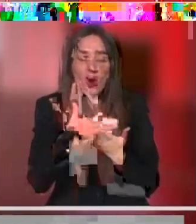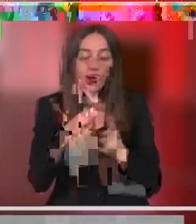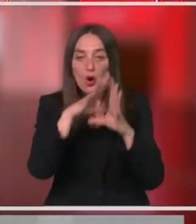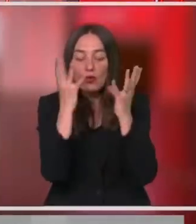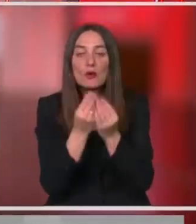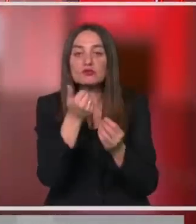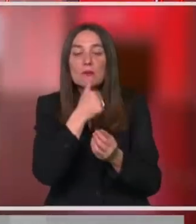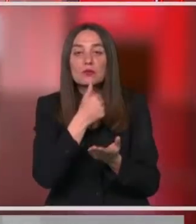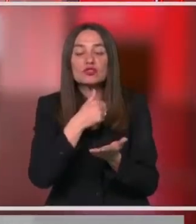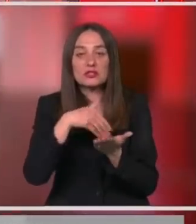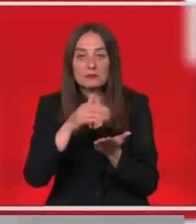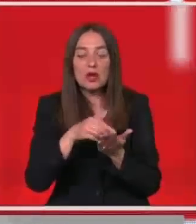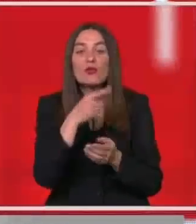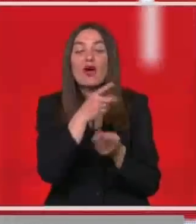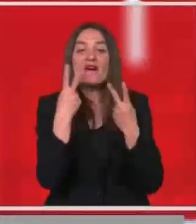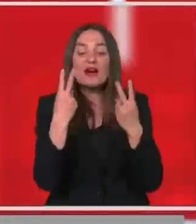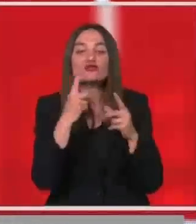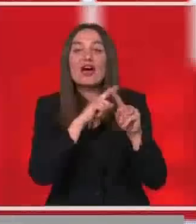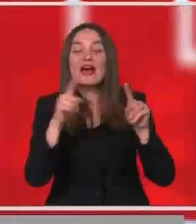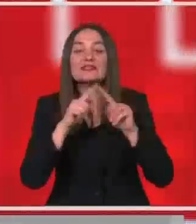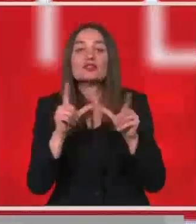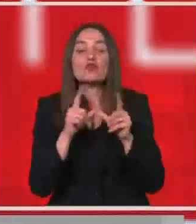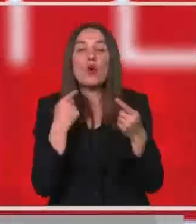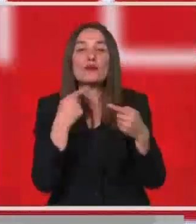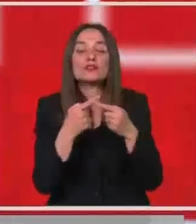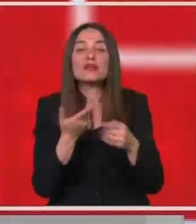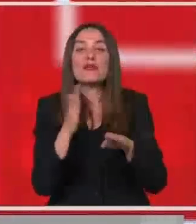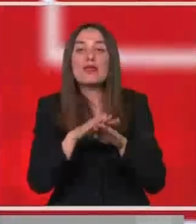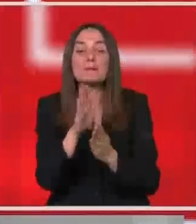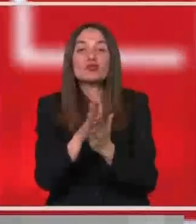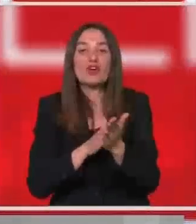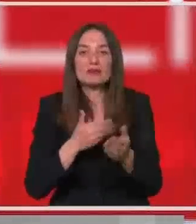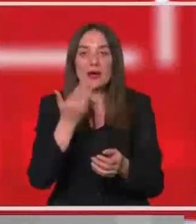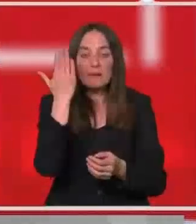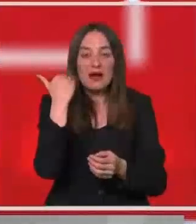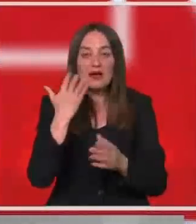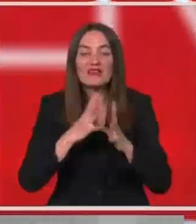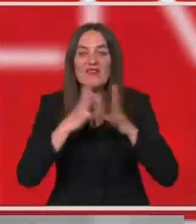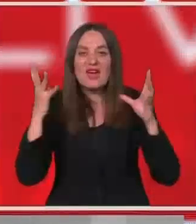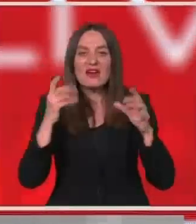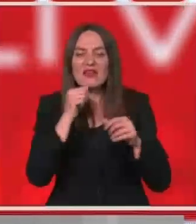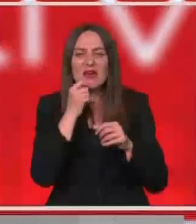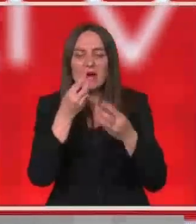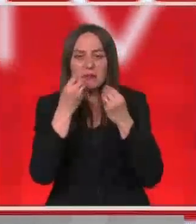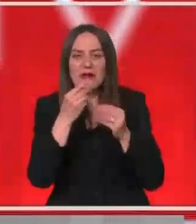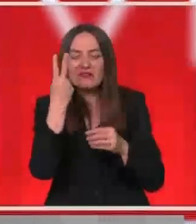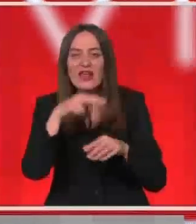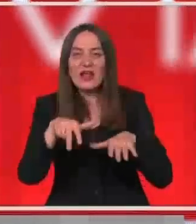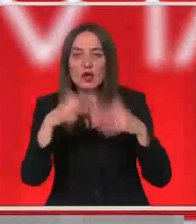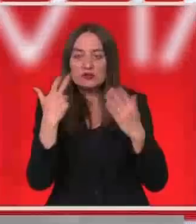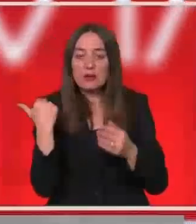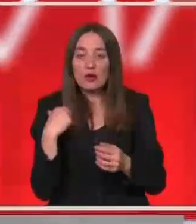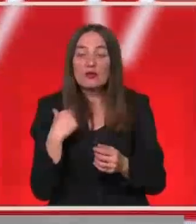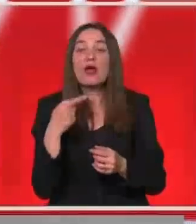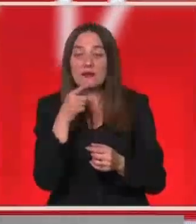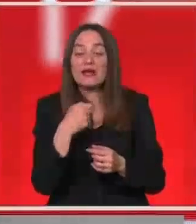ukupnim budžetskim troškovima, to je bitno različito u odnosu na početak prethodne velike recesije 2008. godine. Premda